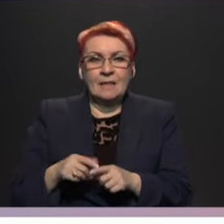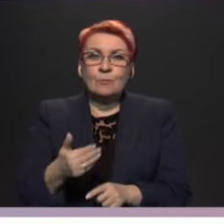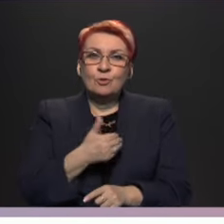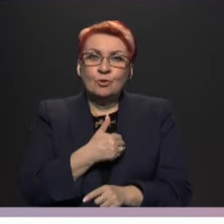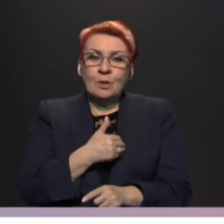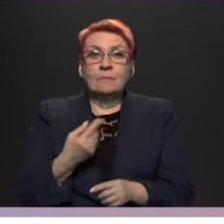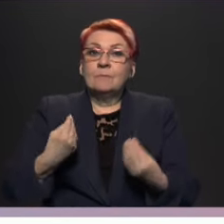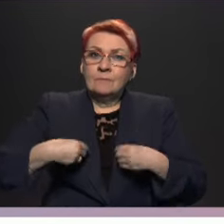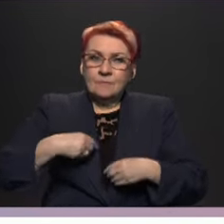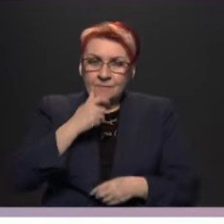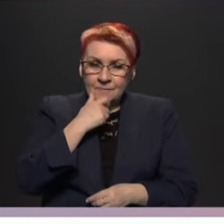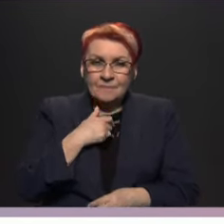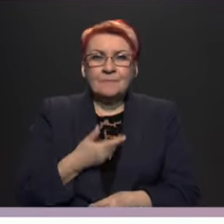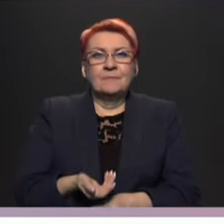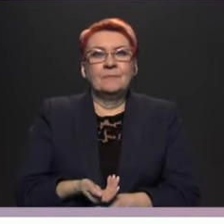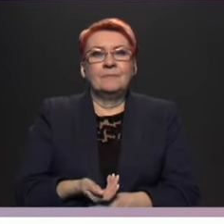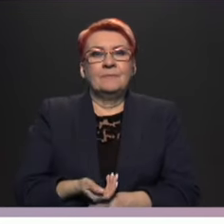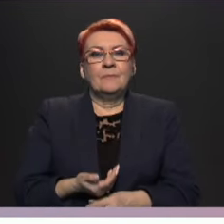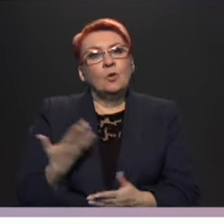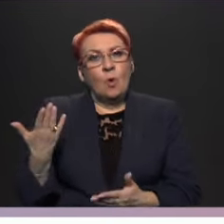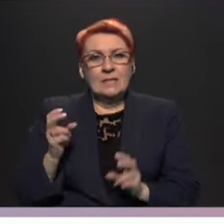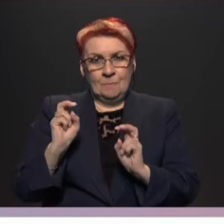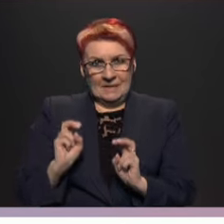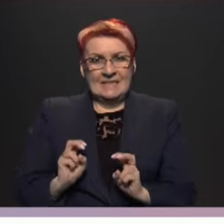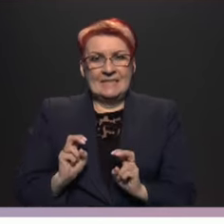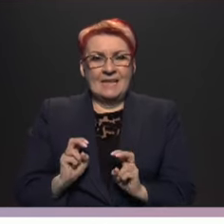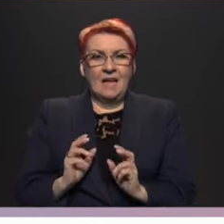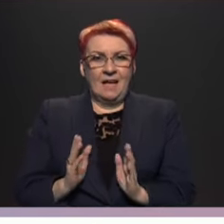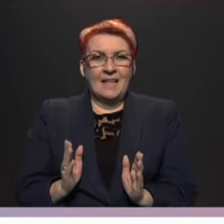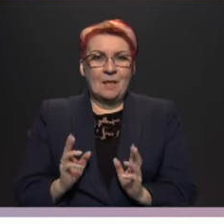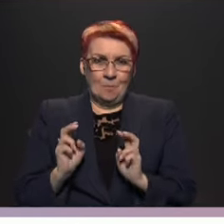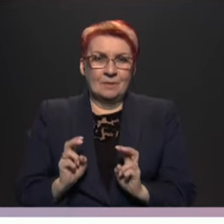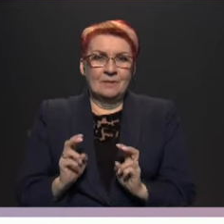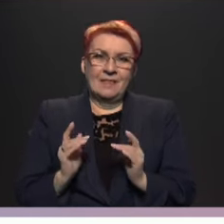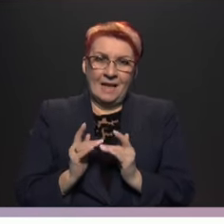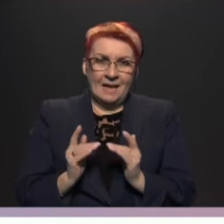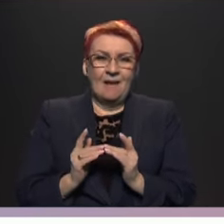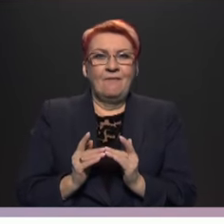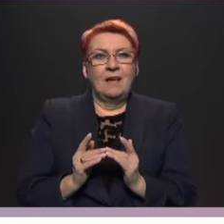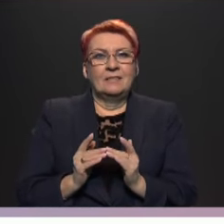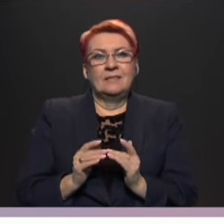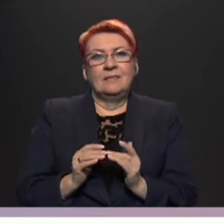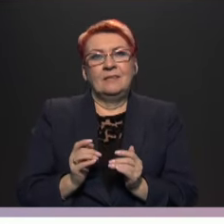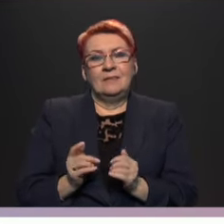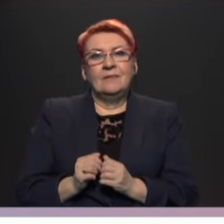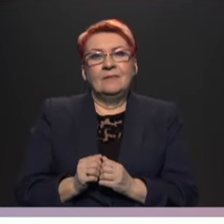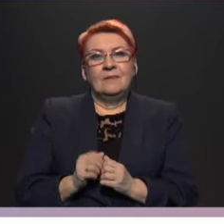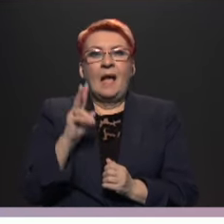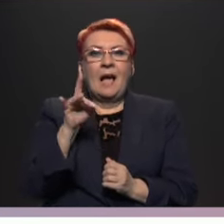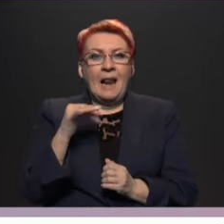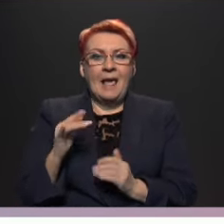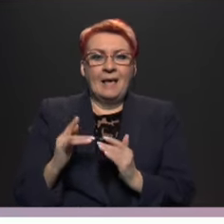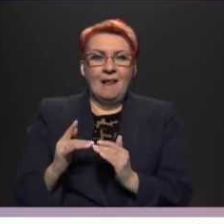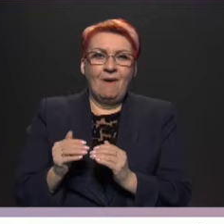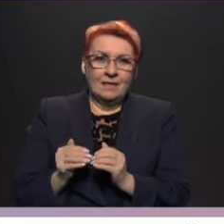желательно одеться, желательно, ну, хотя бы сесть на кровати или на край кровати, да,